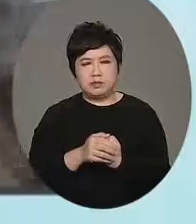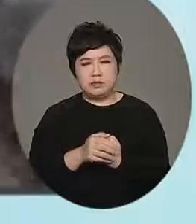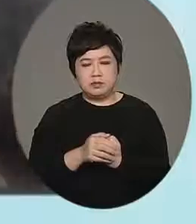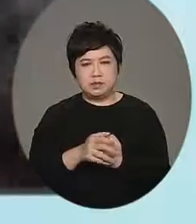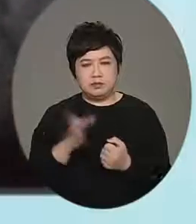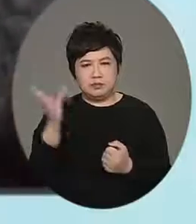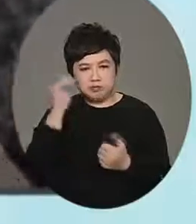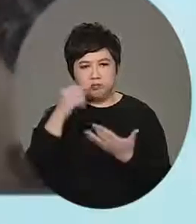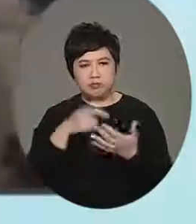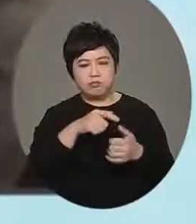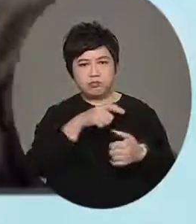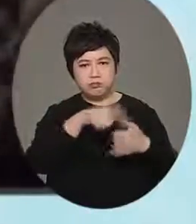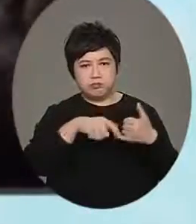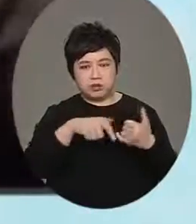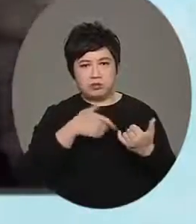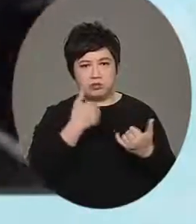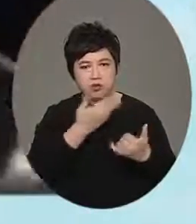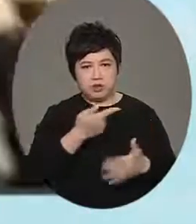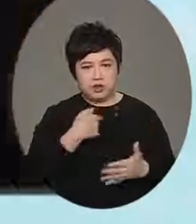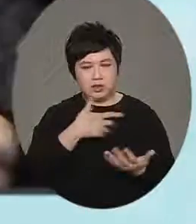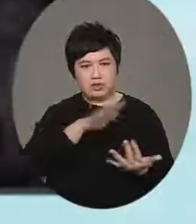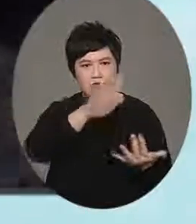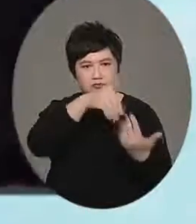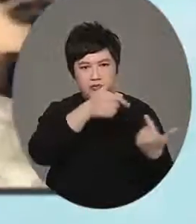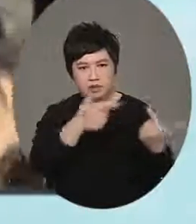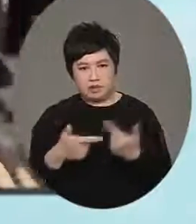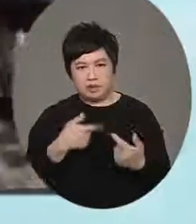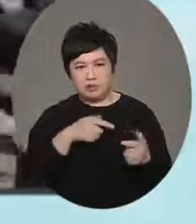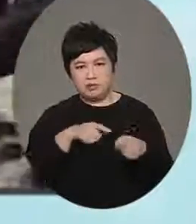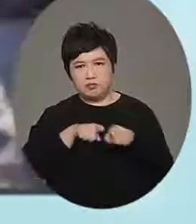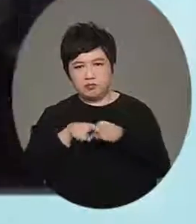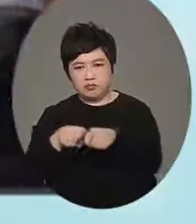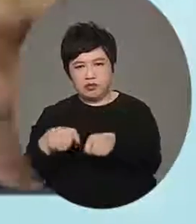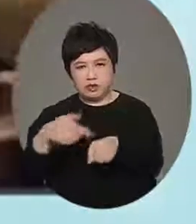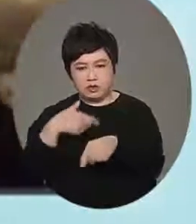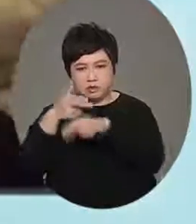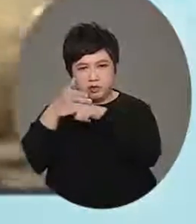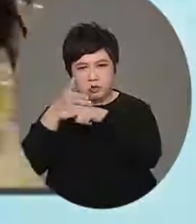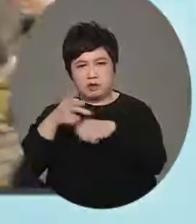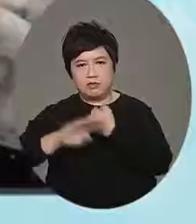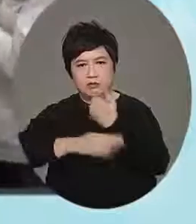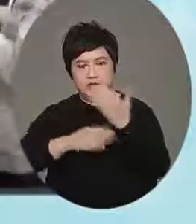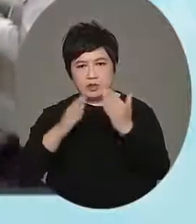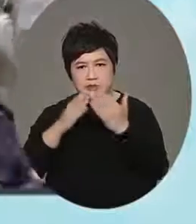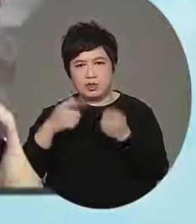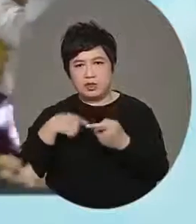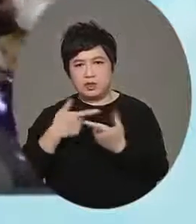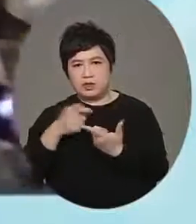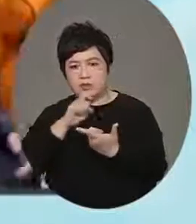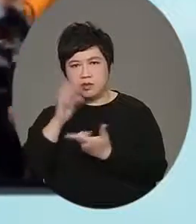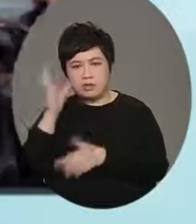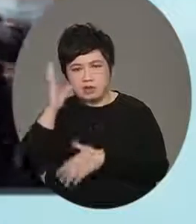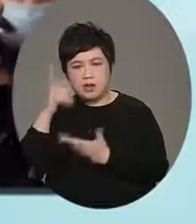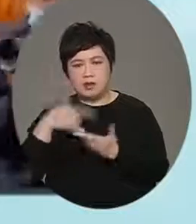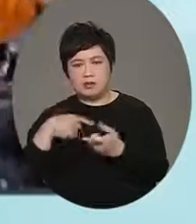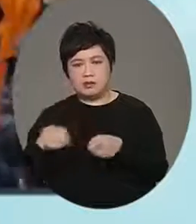得知各個被告要繼續還押，直播審訊的延伸法庭和庭外都有旁聽人士和被告家屬